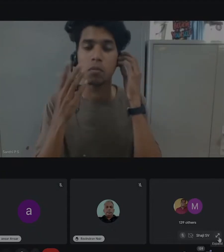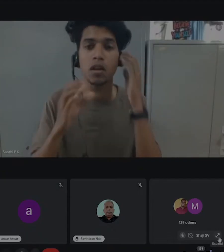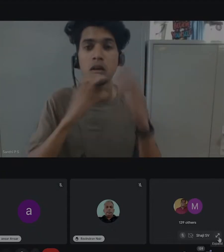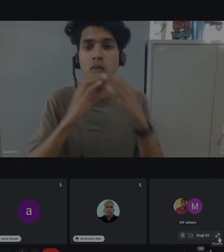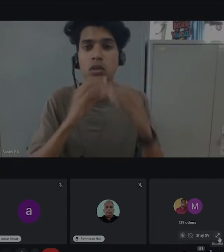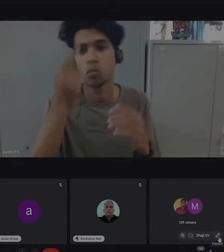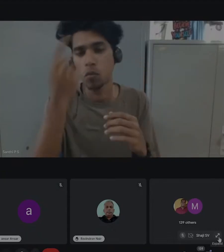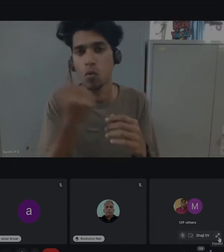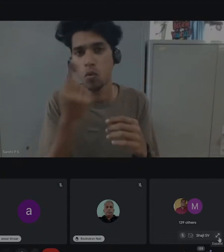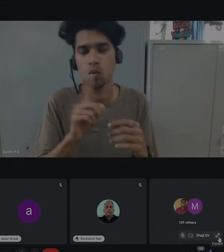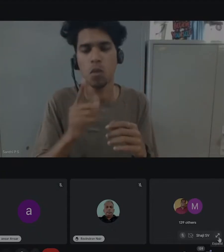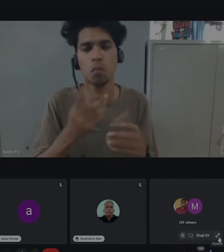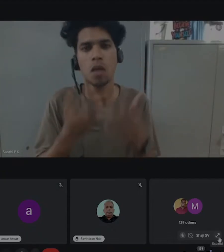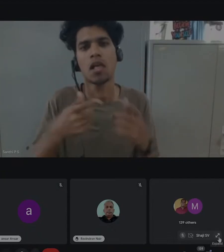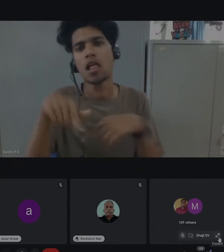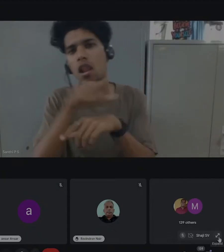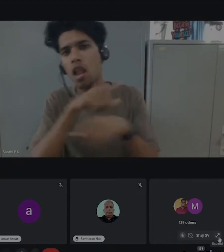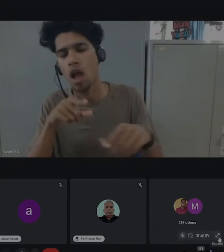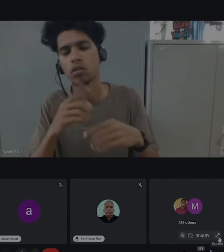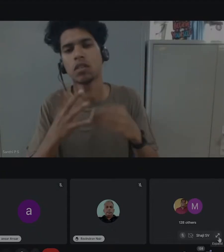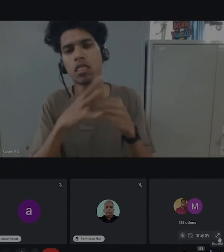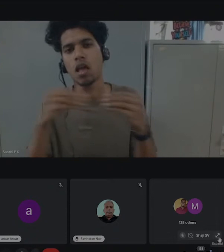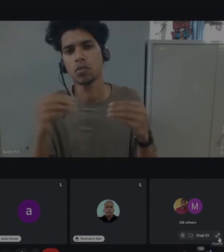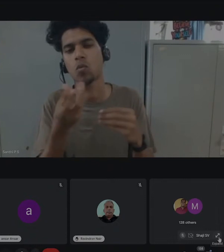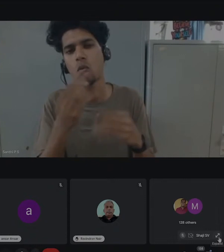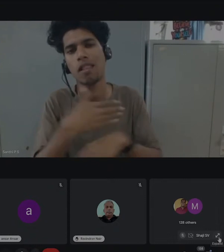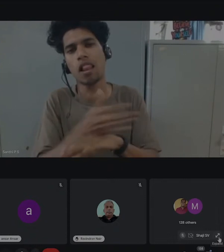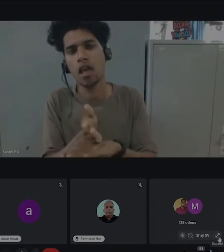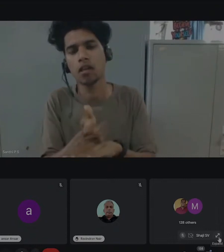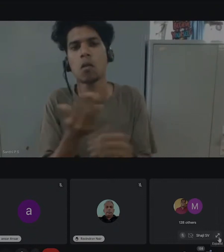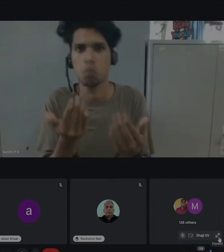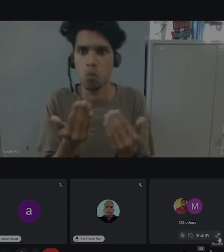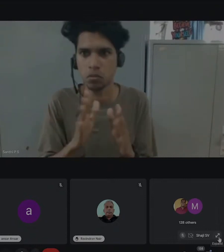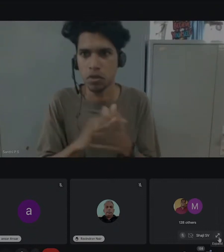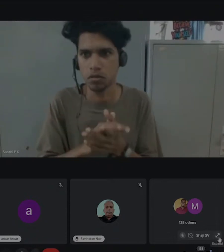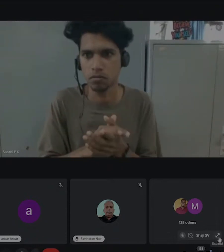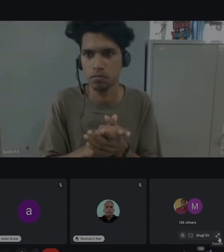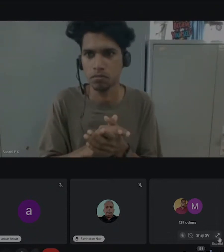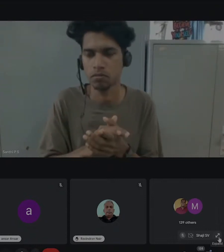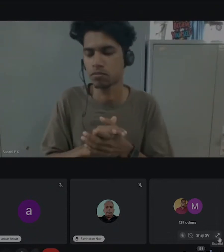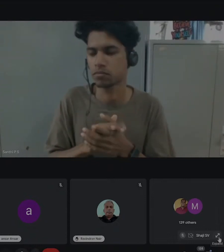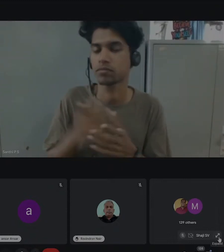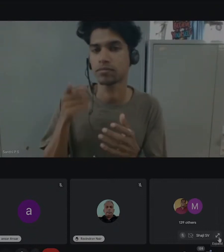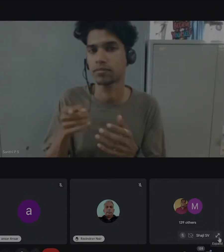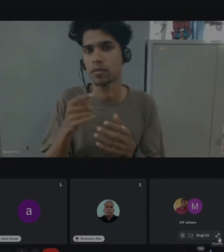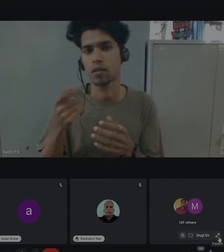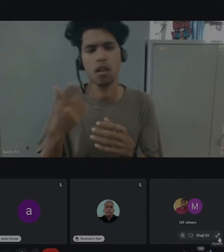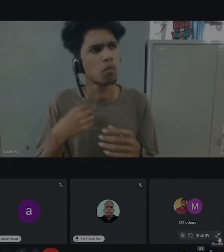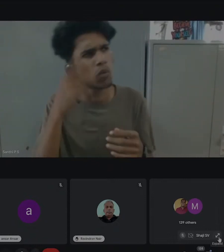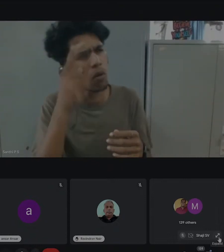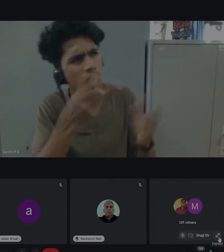കുഞ്ഞിനൊരു ലാംഗ്വേജ് ഡിലേയും കൂടി കാണാനുള്ള സാധ്യതയുണ്ട്. എന്താണ് മാം? ക്ലിയർ ആയില്ല. പ്രശ്നം മാത്രമായിരിക്കില്ല,